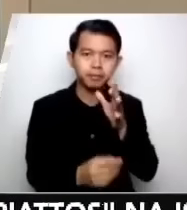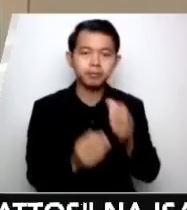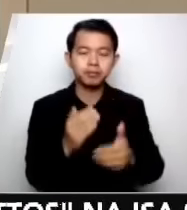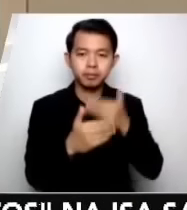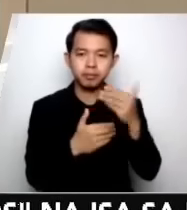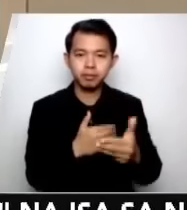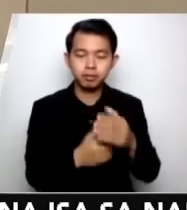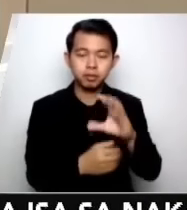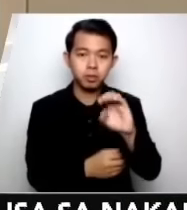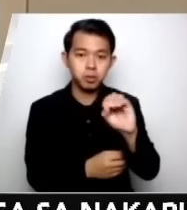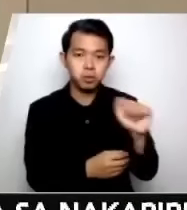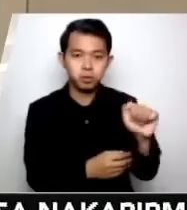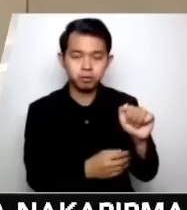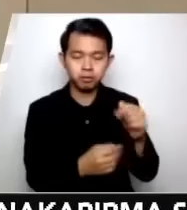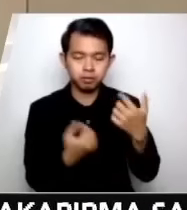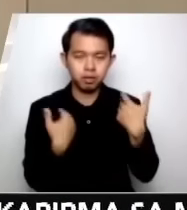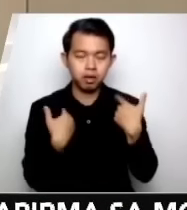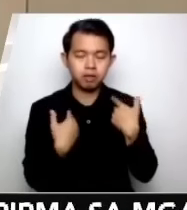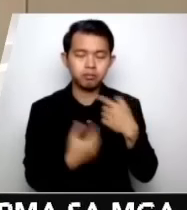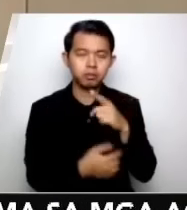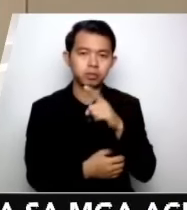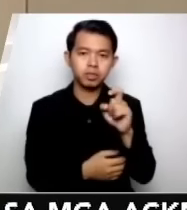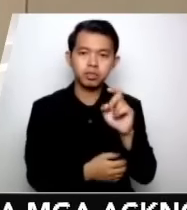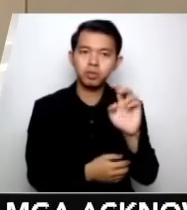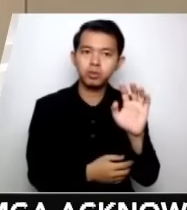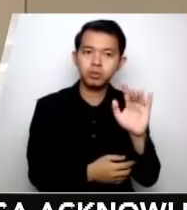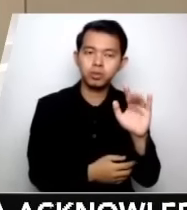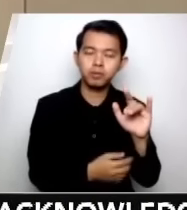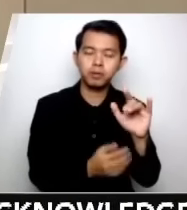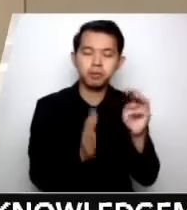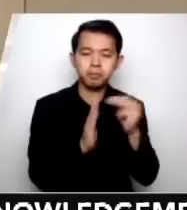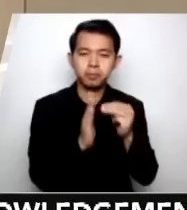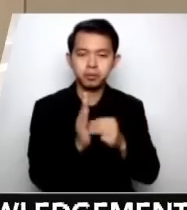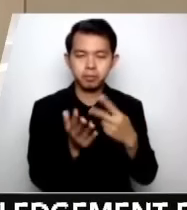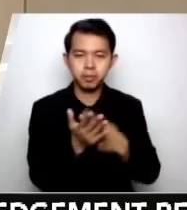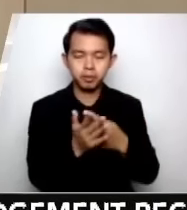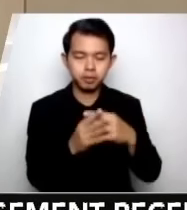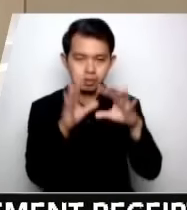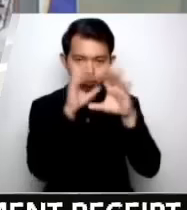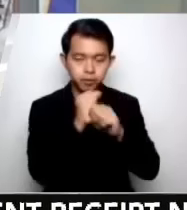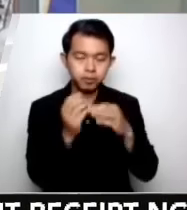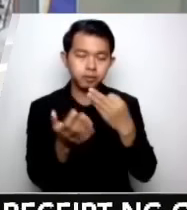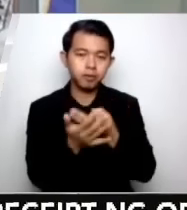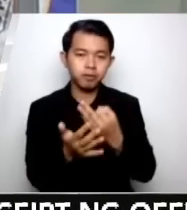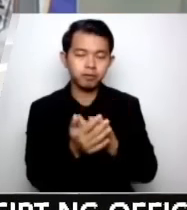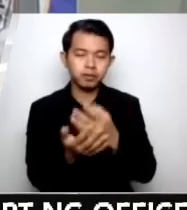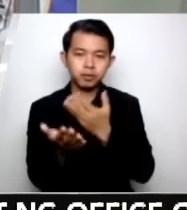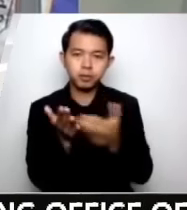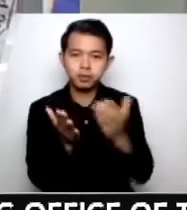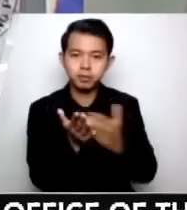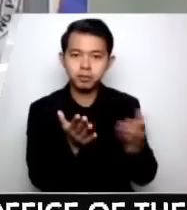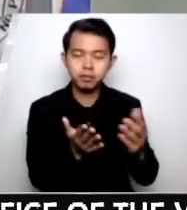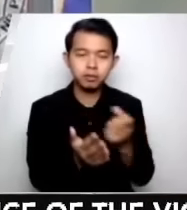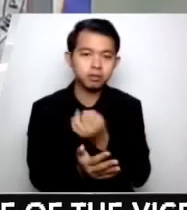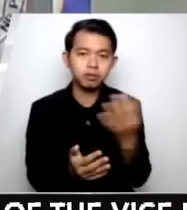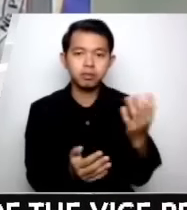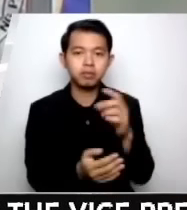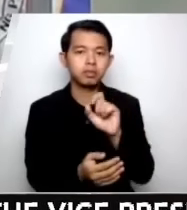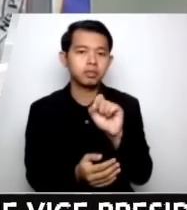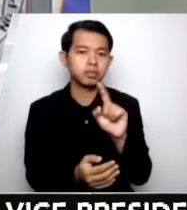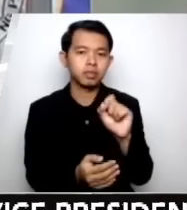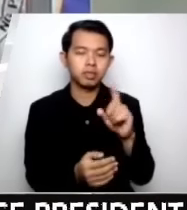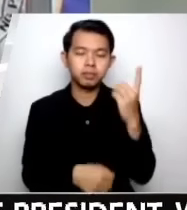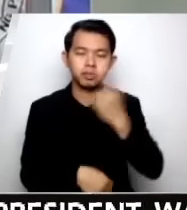125 million pesos na halaga ng confidential funds ang nagastos ng OVP sa loob lang ng 11 araw noong